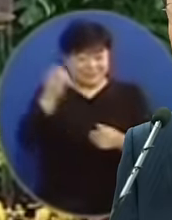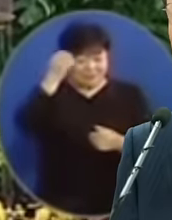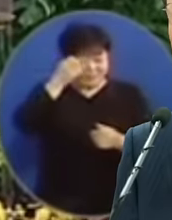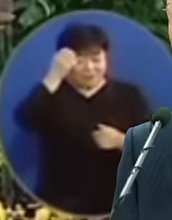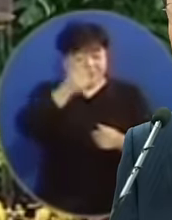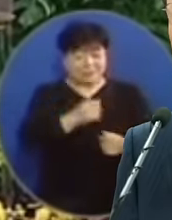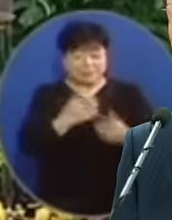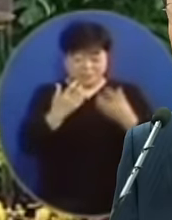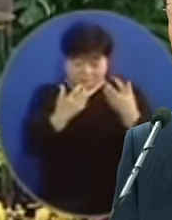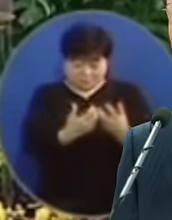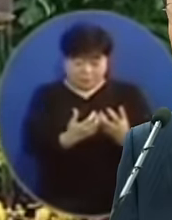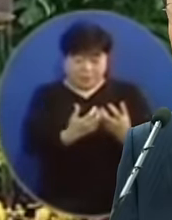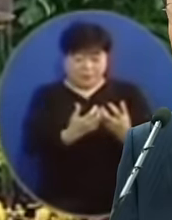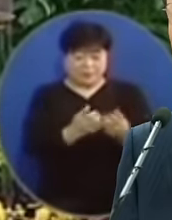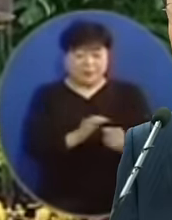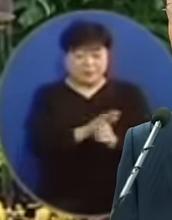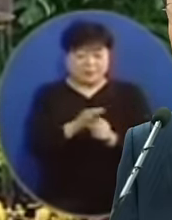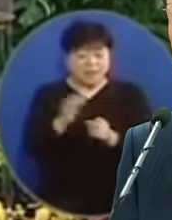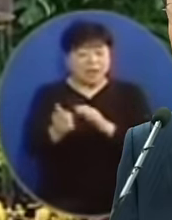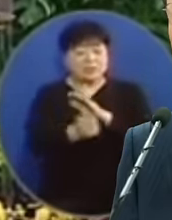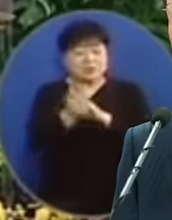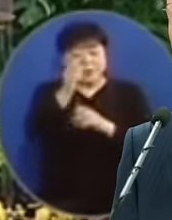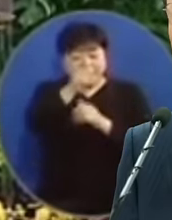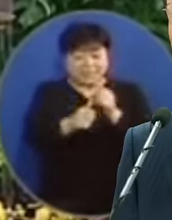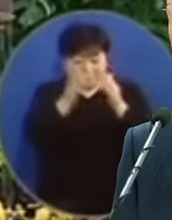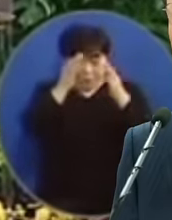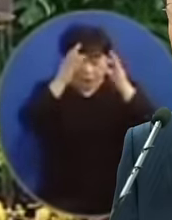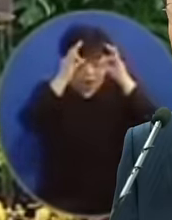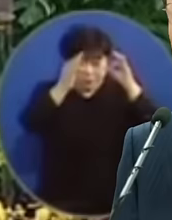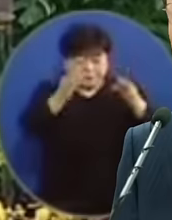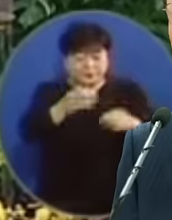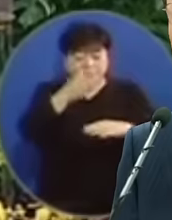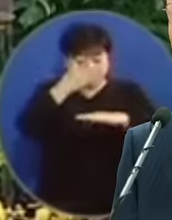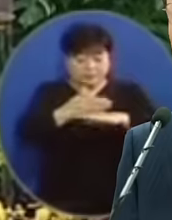성령의 충만함으로 사랑과 소망의 하나님을 바라보며